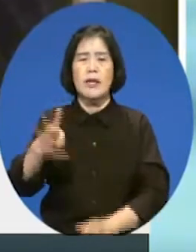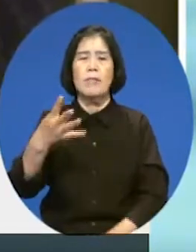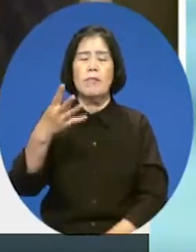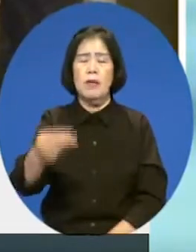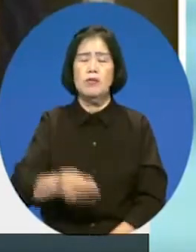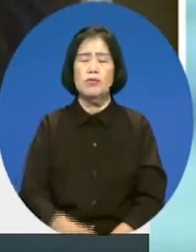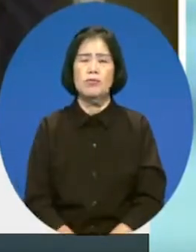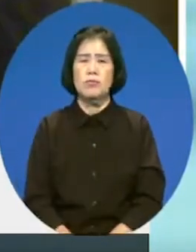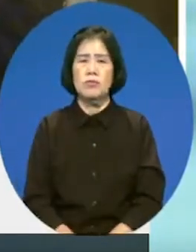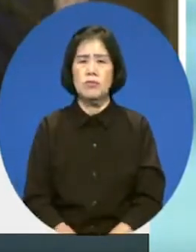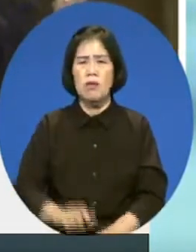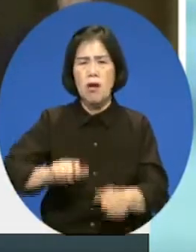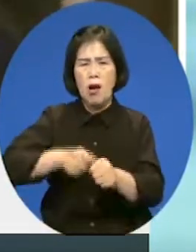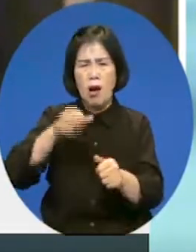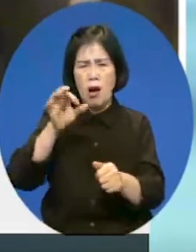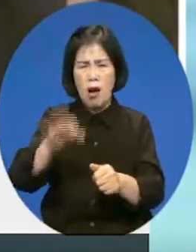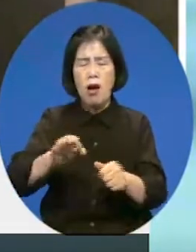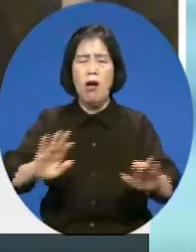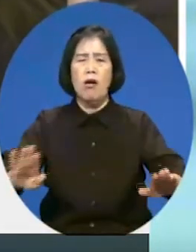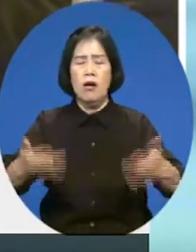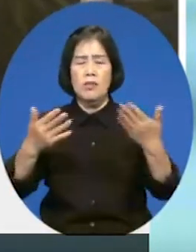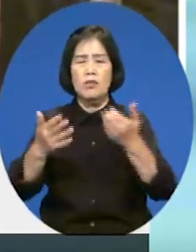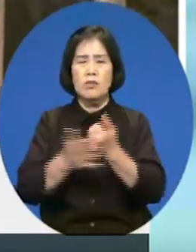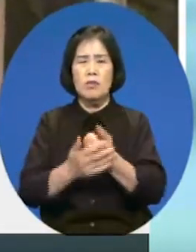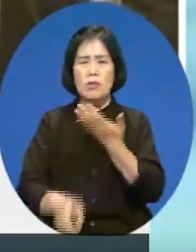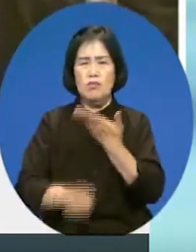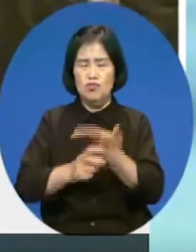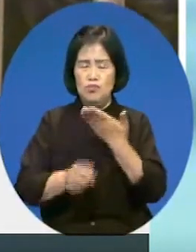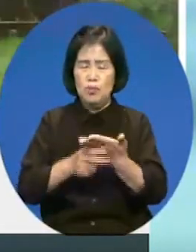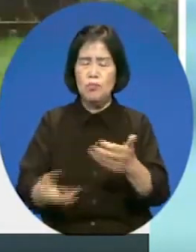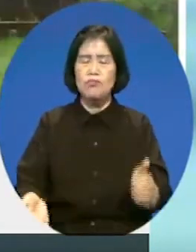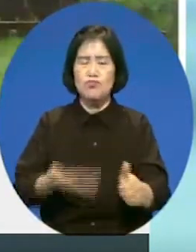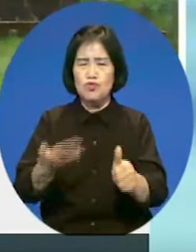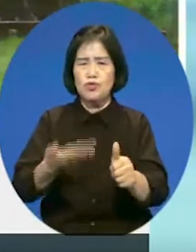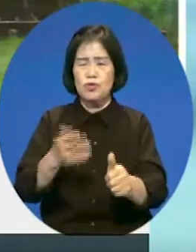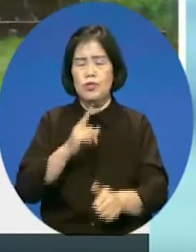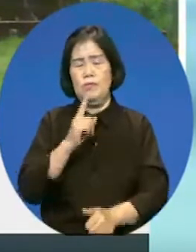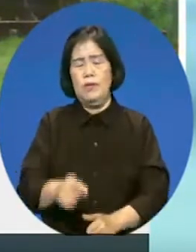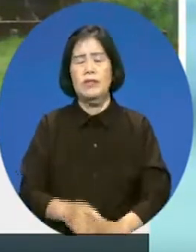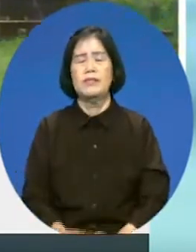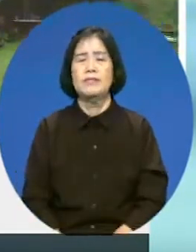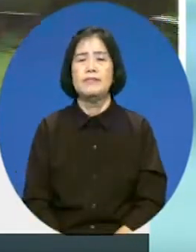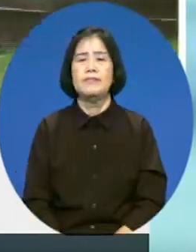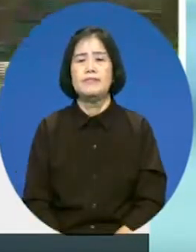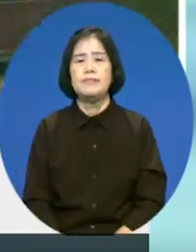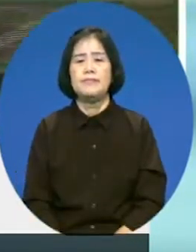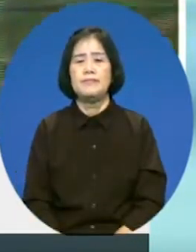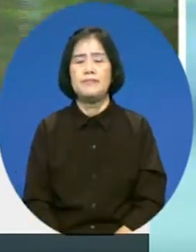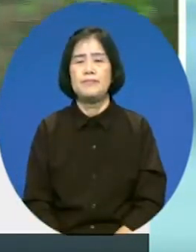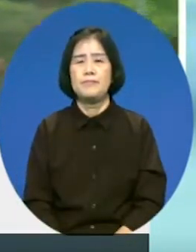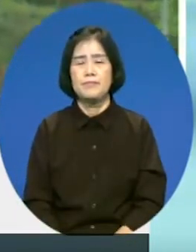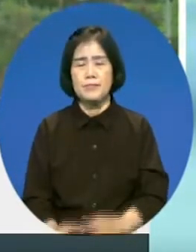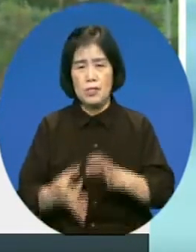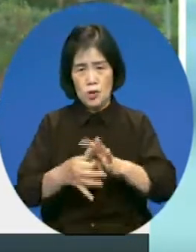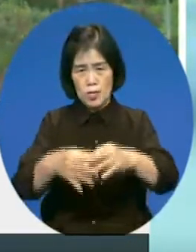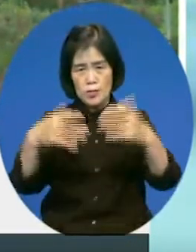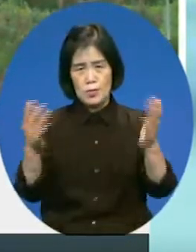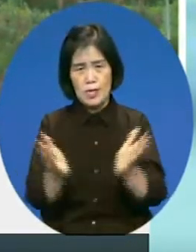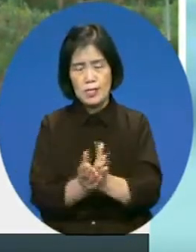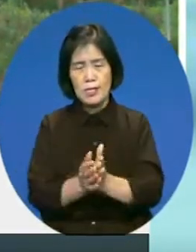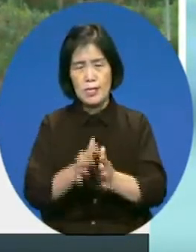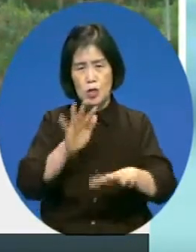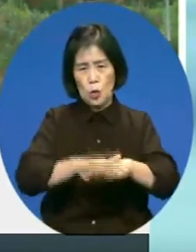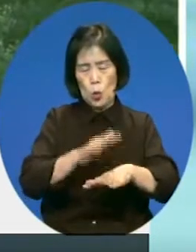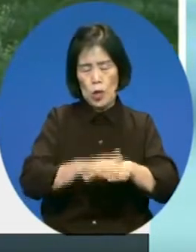이 송방망이 행정 처분이 결국에는 이 불법을 부추긴 거 아니냐는 지적이 나오고 있습니다. 그래서 이 관련 단체에서는 해당